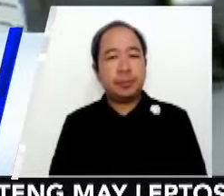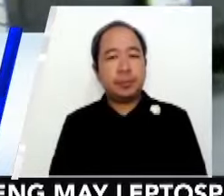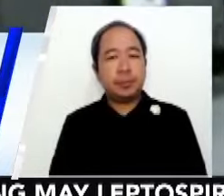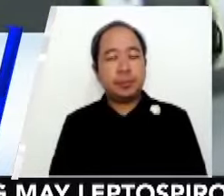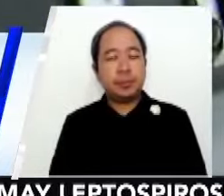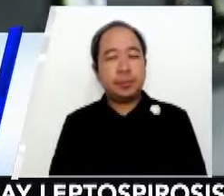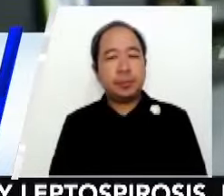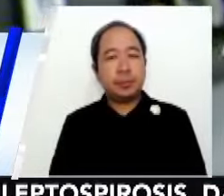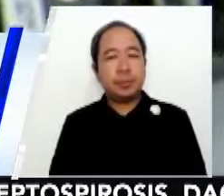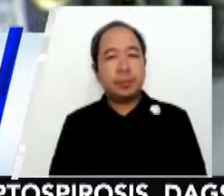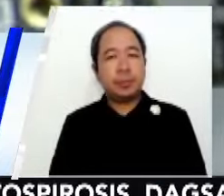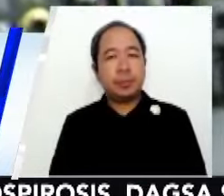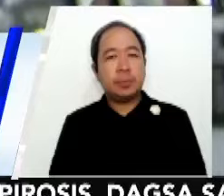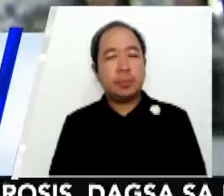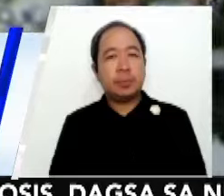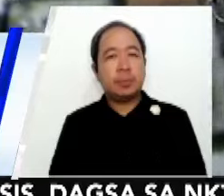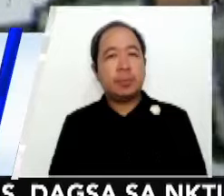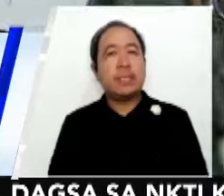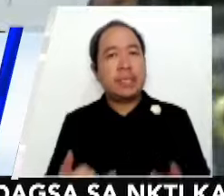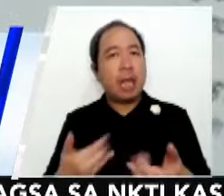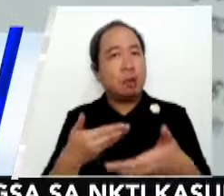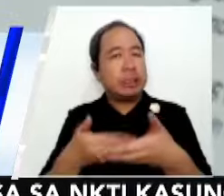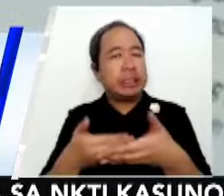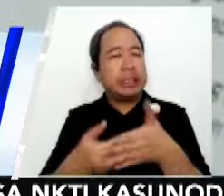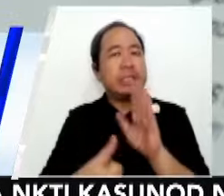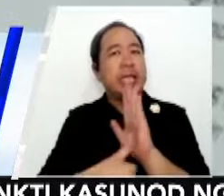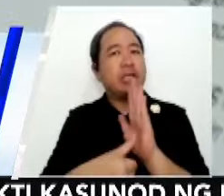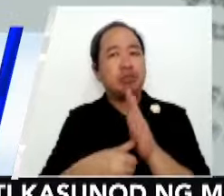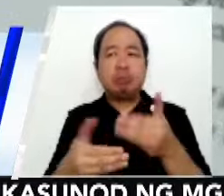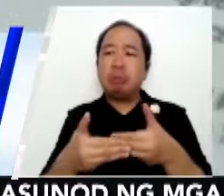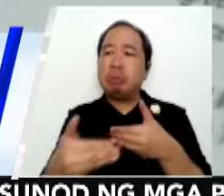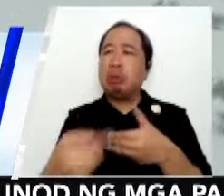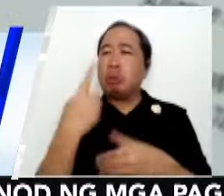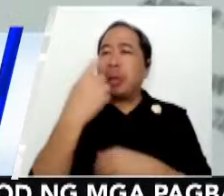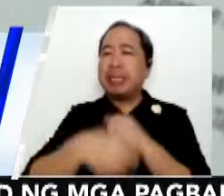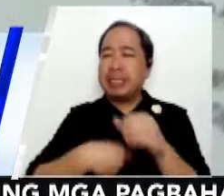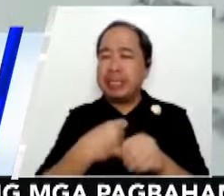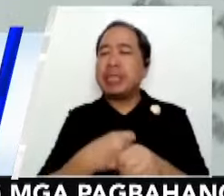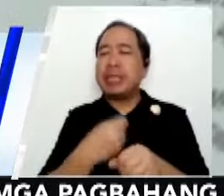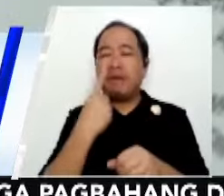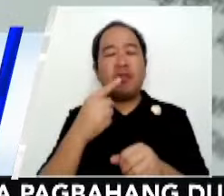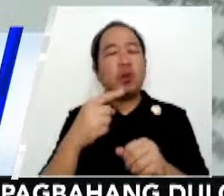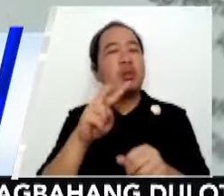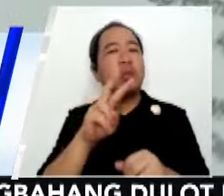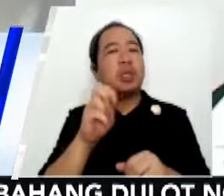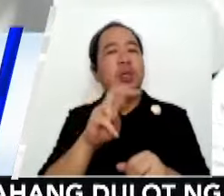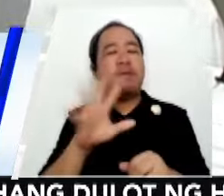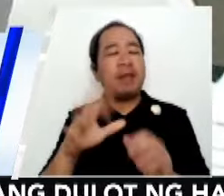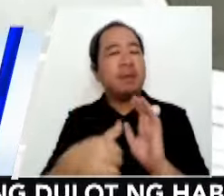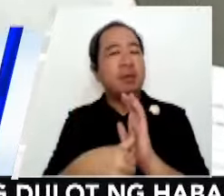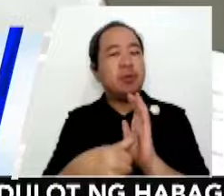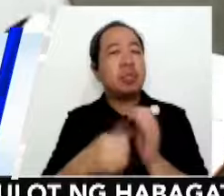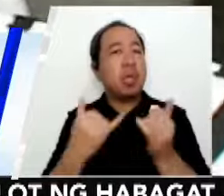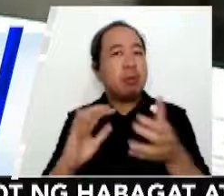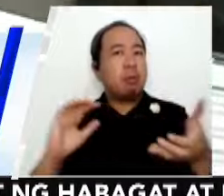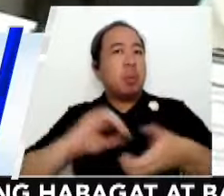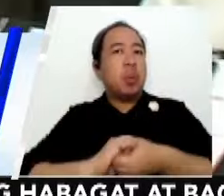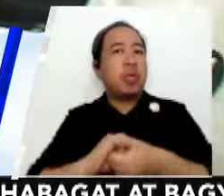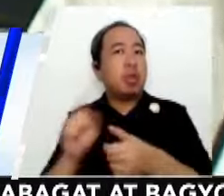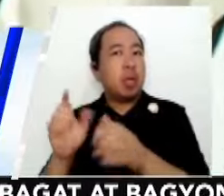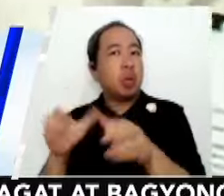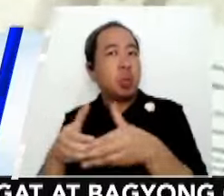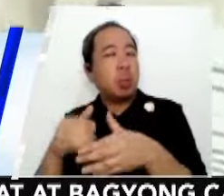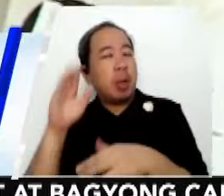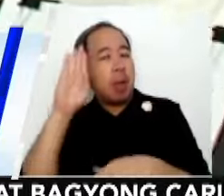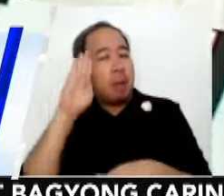Wala nang isang taon bago ang eleksyon 2025. Nagpanday ng panibagong alyansa ang partido ni Pangulong Marcos sa Partido Federal ng Pilipinas